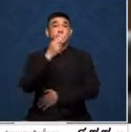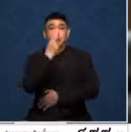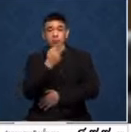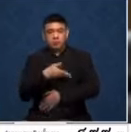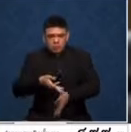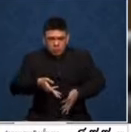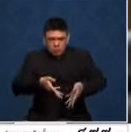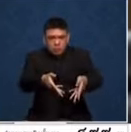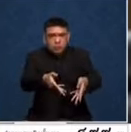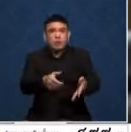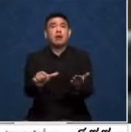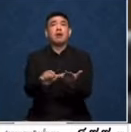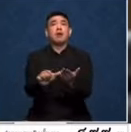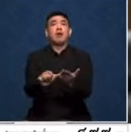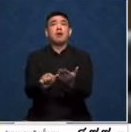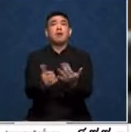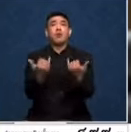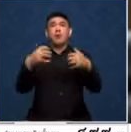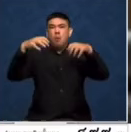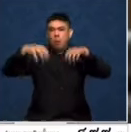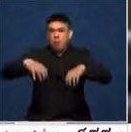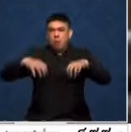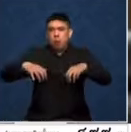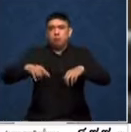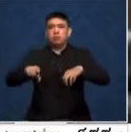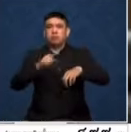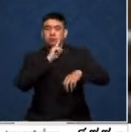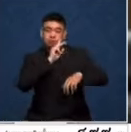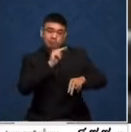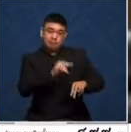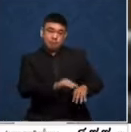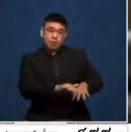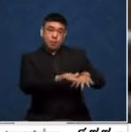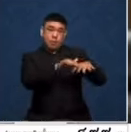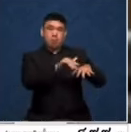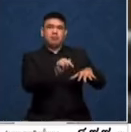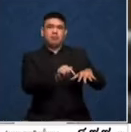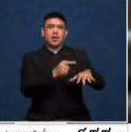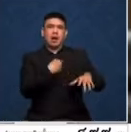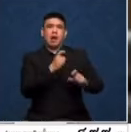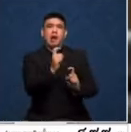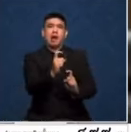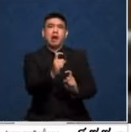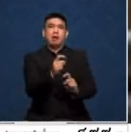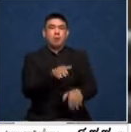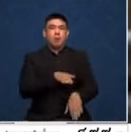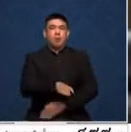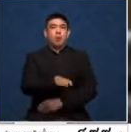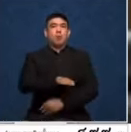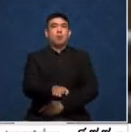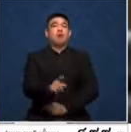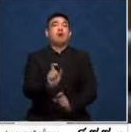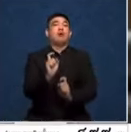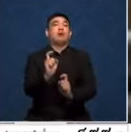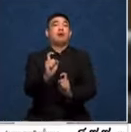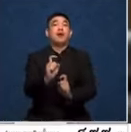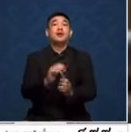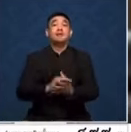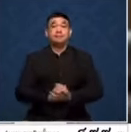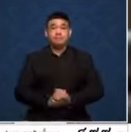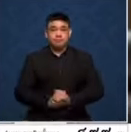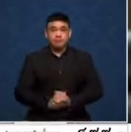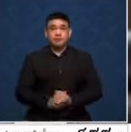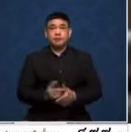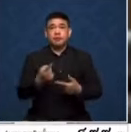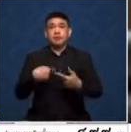วค่ะเพราะช่วงนี้ฝนตกอย่างต่อเนื่องค่ะมีน้ำท่วมขังแล้วก็เป็นอันตรายต่อการสัญจรของพี่น้องในพื้นที่เช่นเดียวกันค่ะ